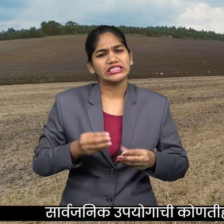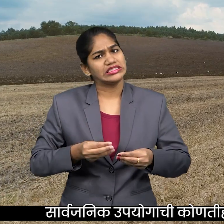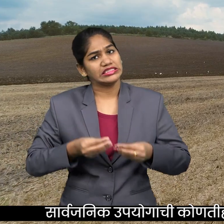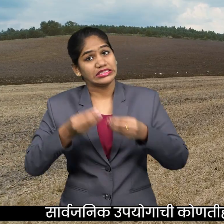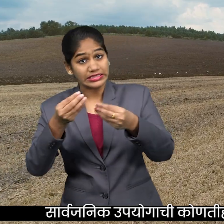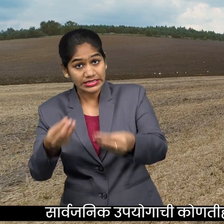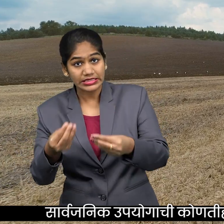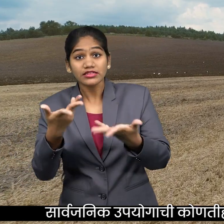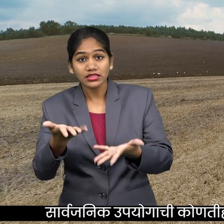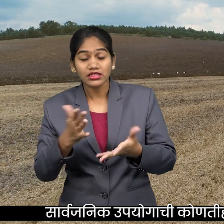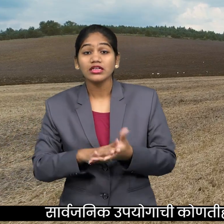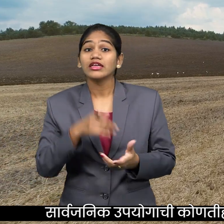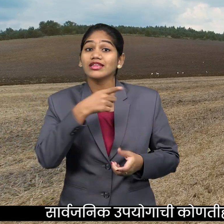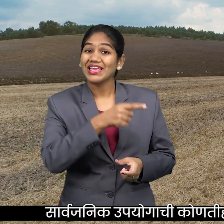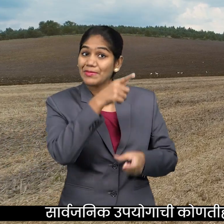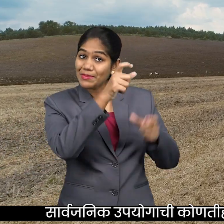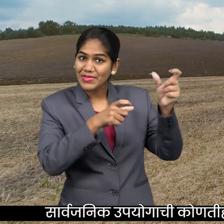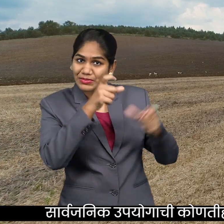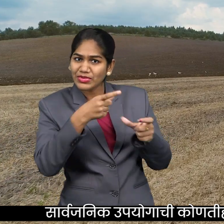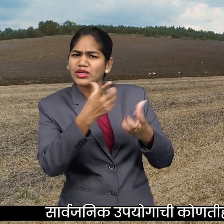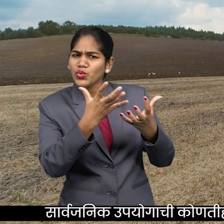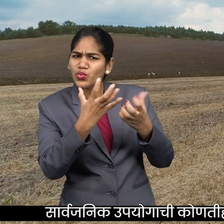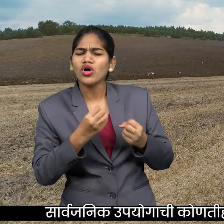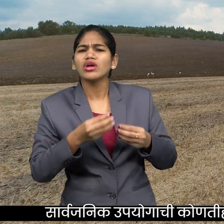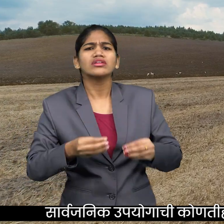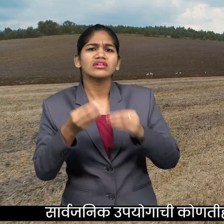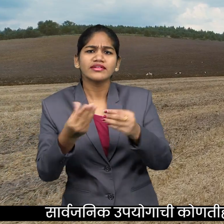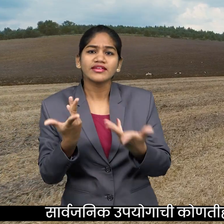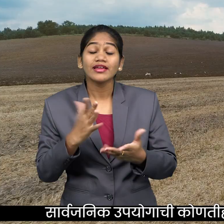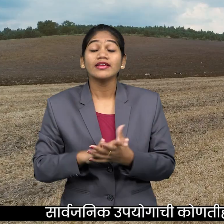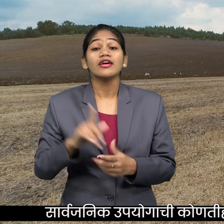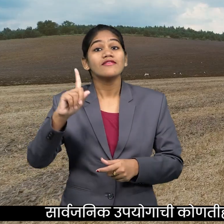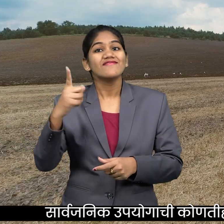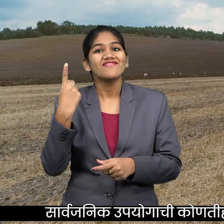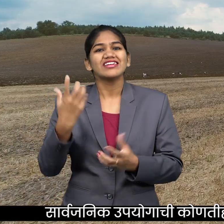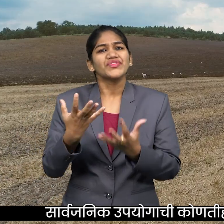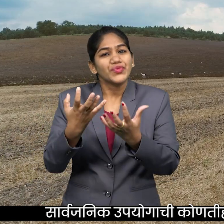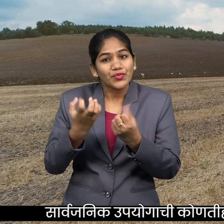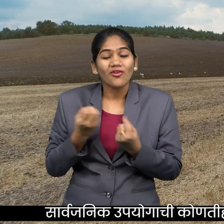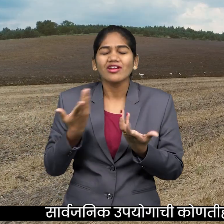सार्वजनिक उपयोगाची कोणतीही वस्तू तयार करण्यासाठी प्रथम गरज असते